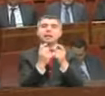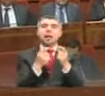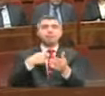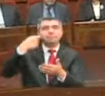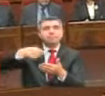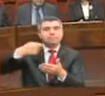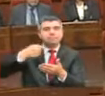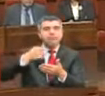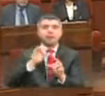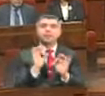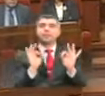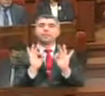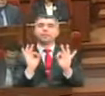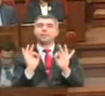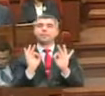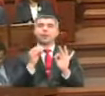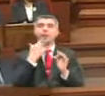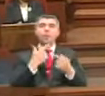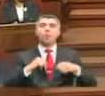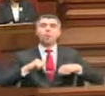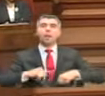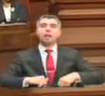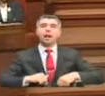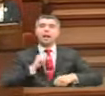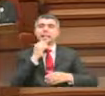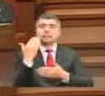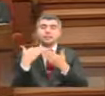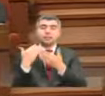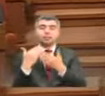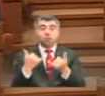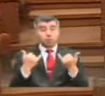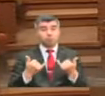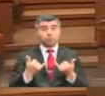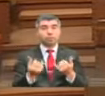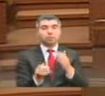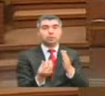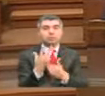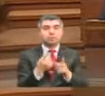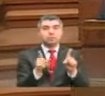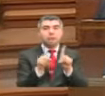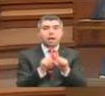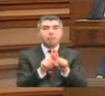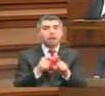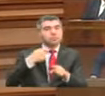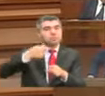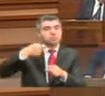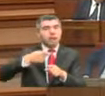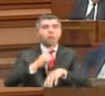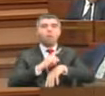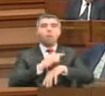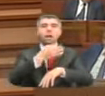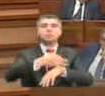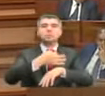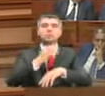الاستردادات المرتبطة بالضريبة على القيمة المضافة واعتماد سياسة سديدة واستباقية لتدبير